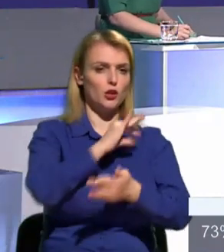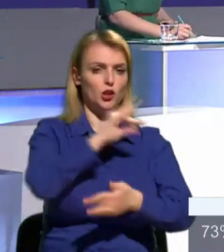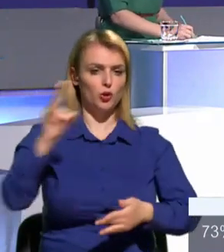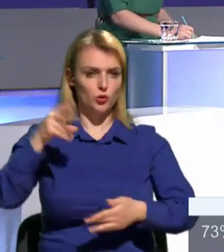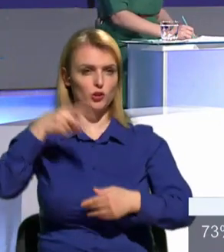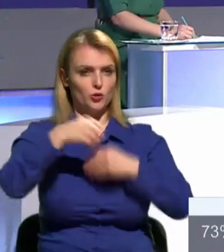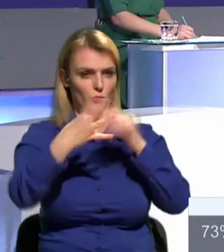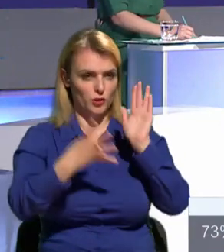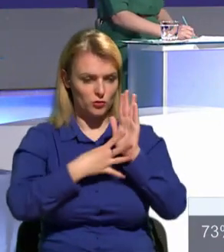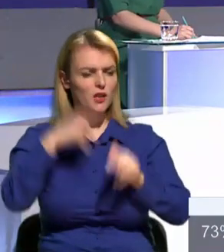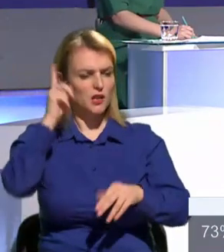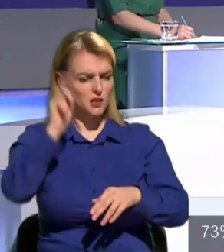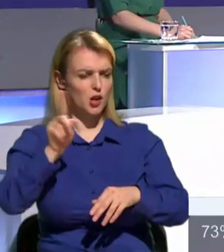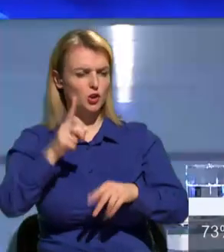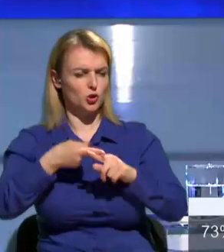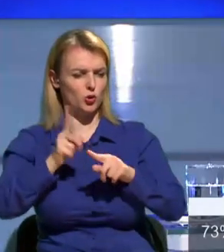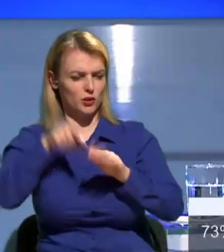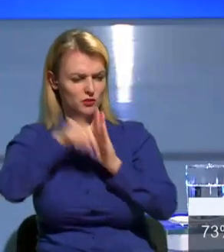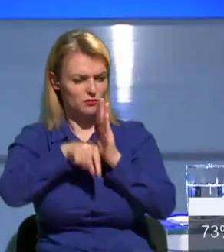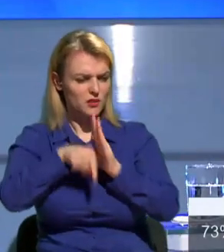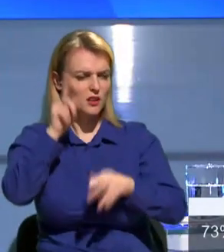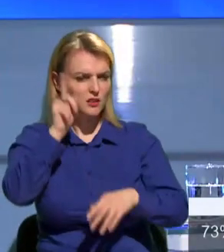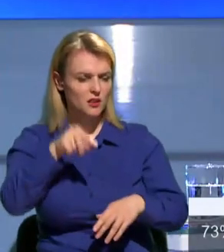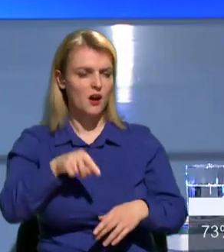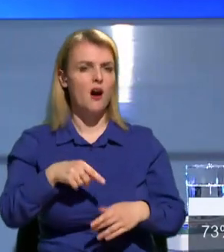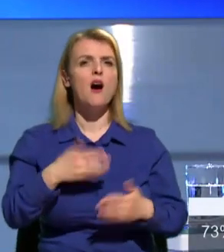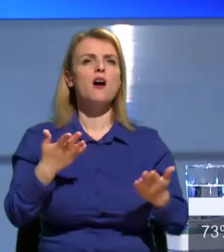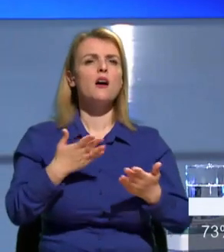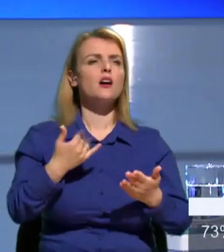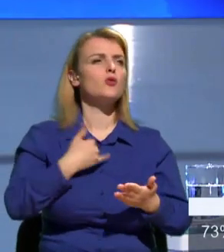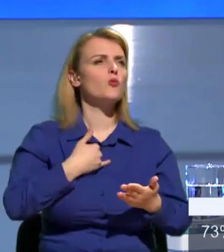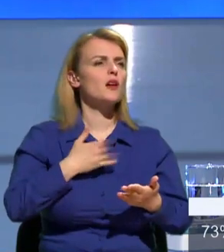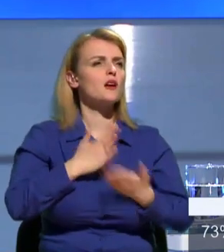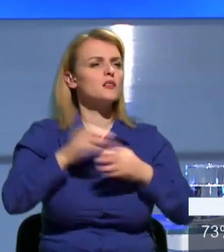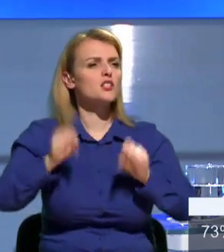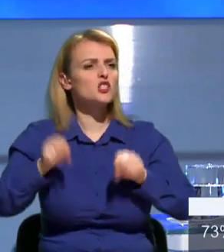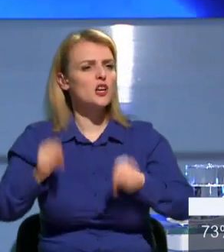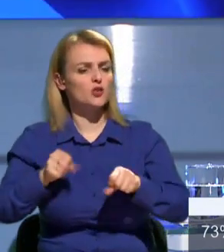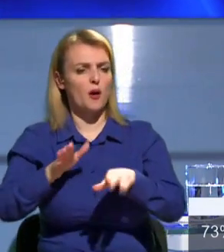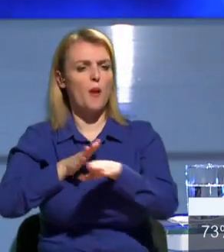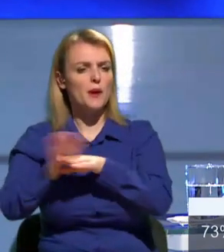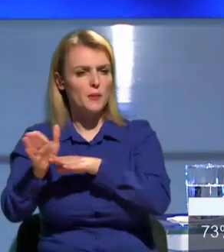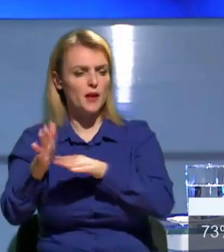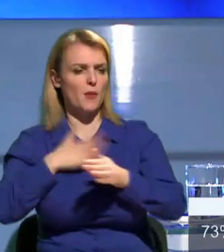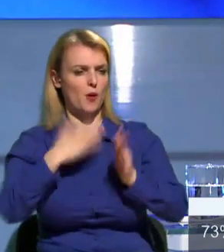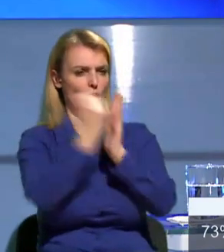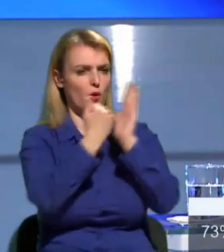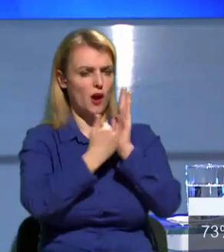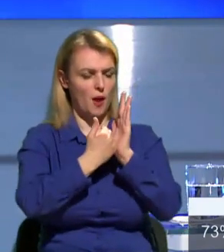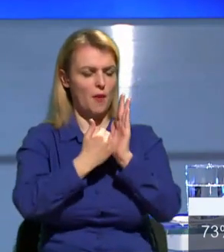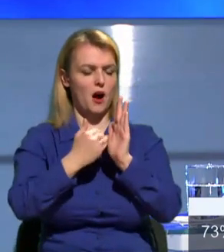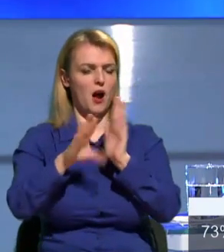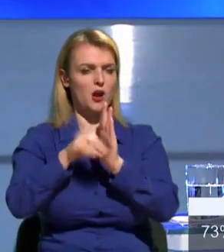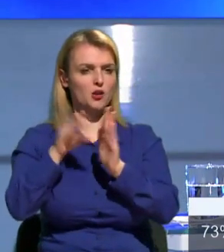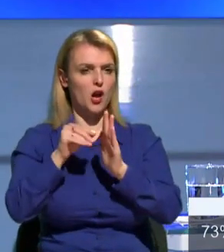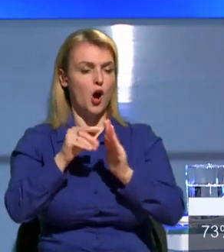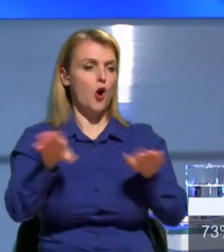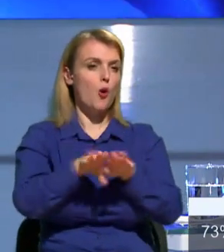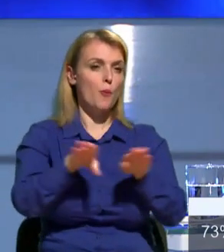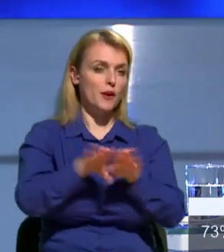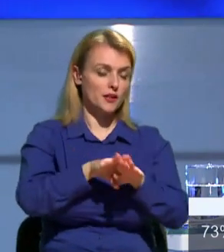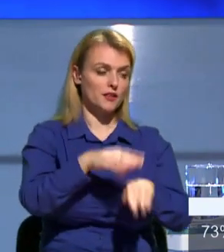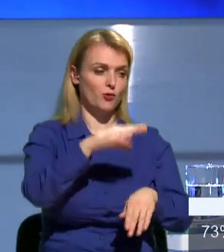știu ce înseamnă acest lucru. Care sunt șansele mele pentru a îndeplini și implementa platforma electorală comparativ cu oponenta care